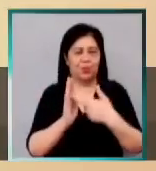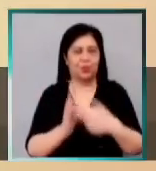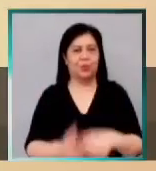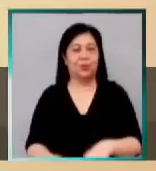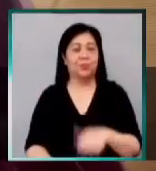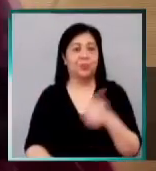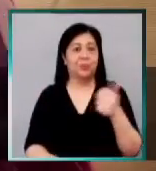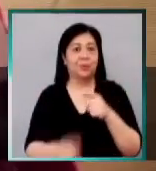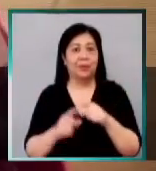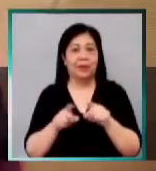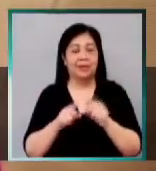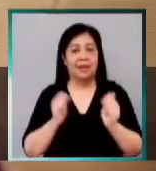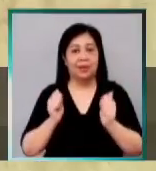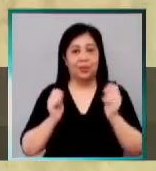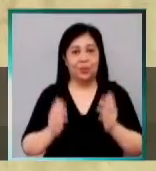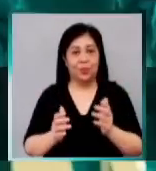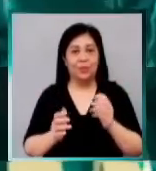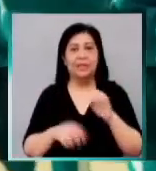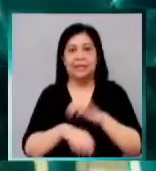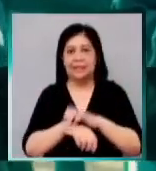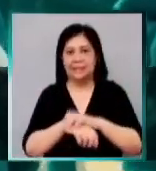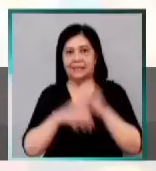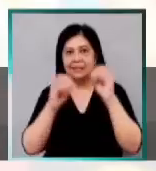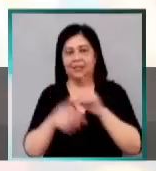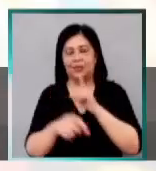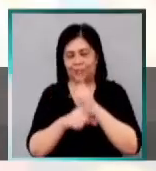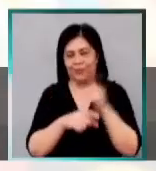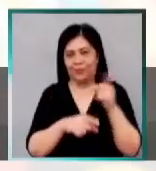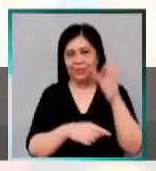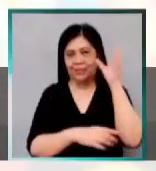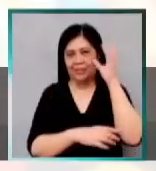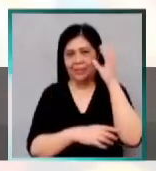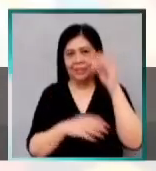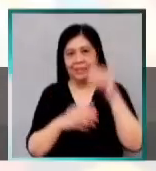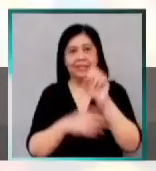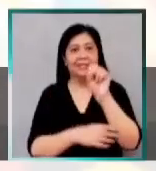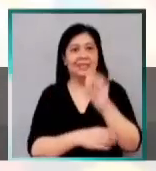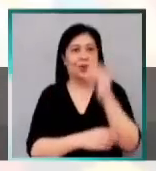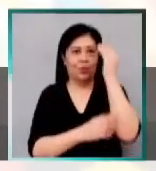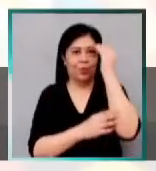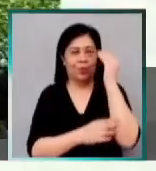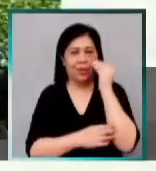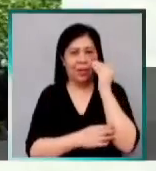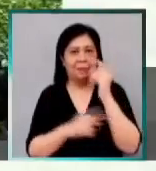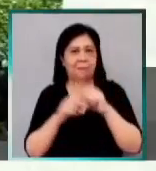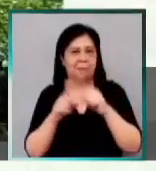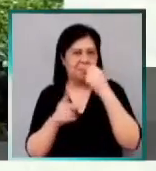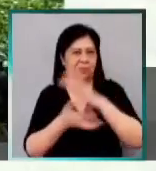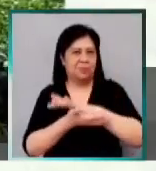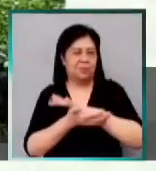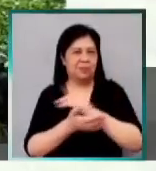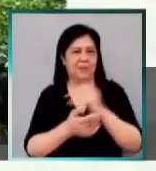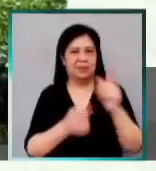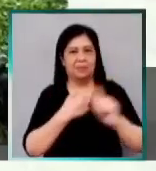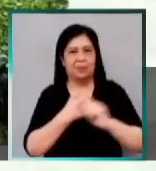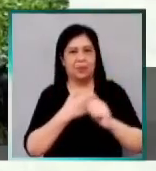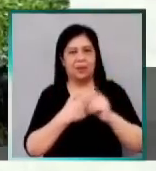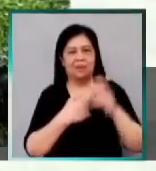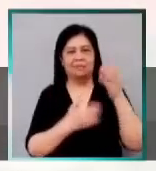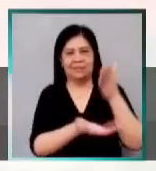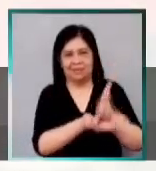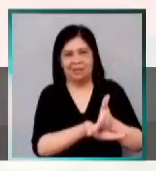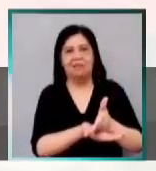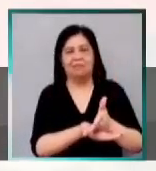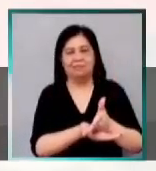pagiging aktor, English teacher talaga si Christian sa South Korea. Pero dahil sa pandemya, pansamantala siyang nahinto sa